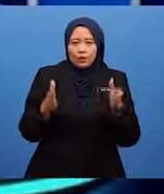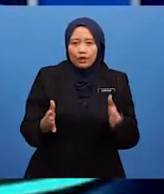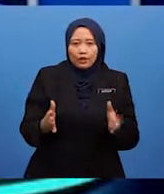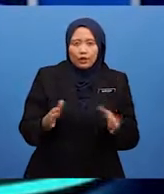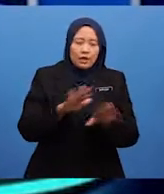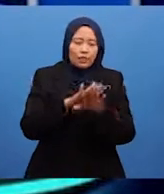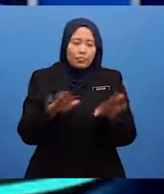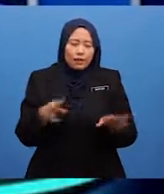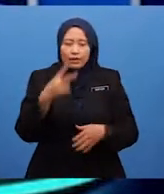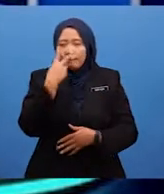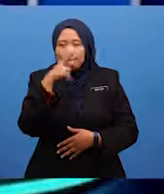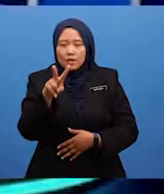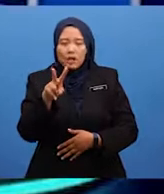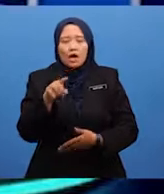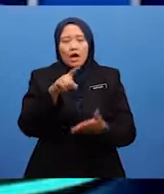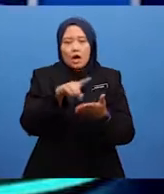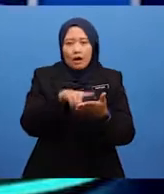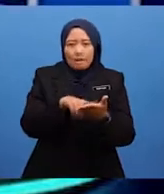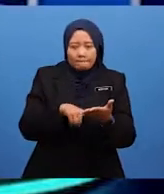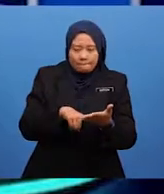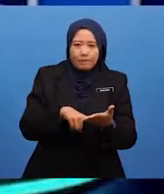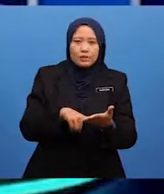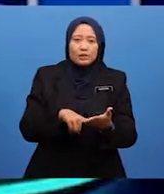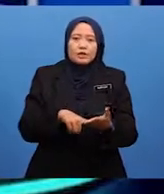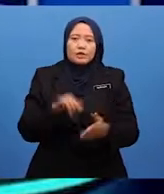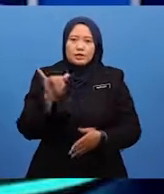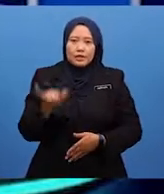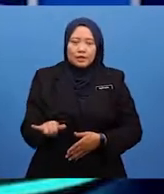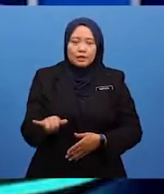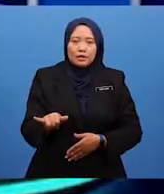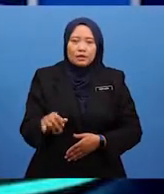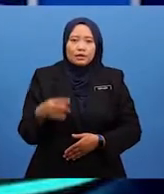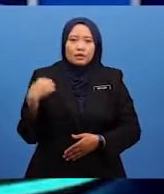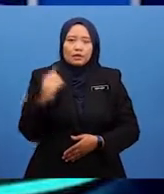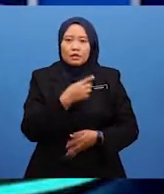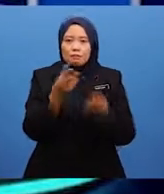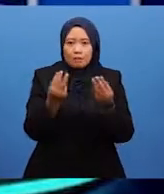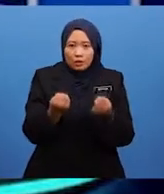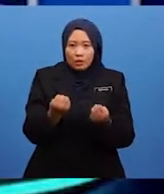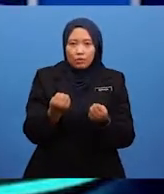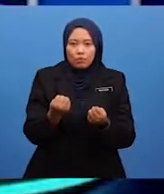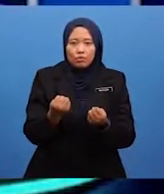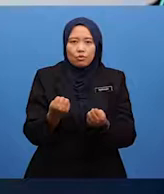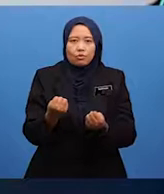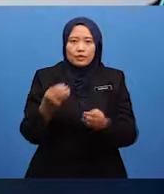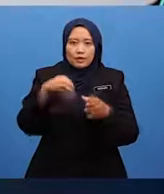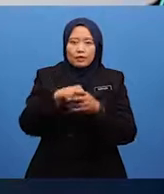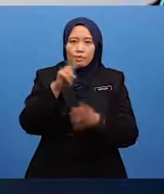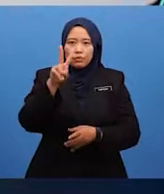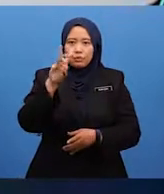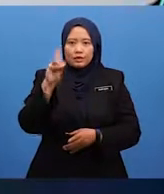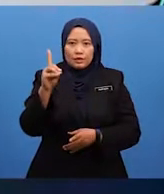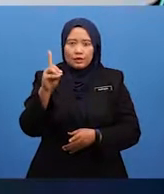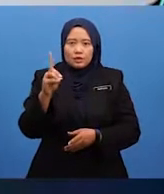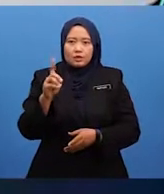cermin uang ataupun boneka not Oke dan juga Swag itu berjanji membangunkan satu pengkaryaan secara tiga dimensi bagus